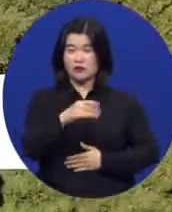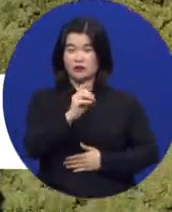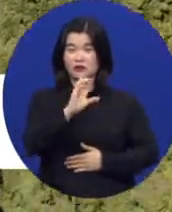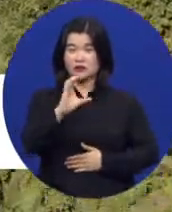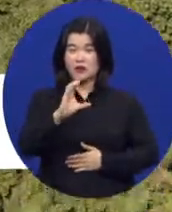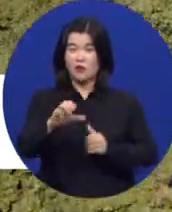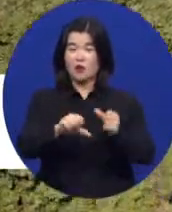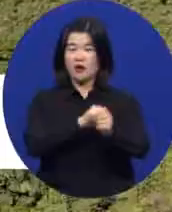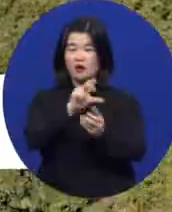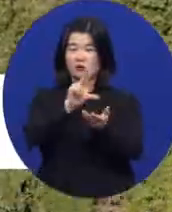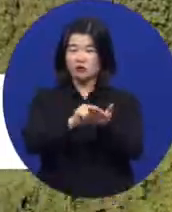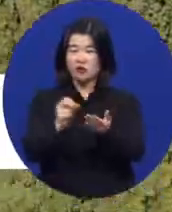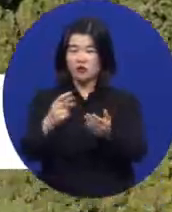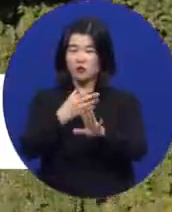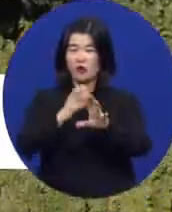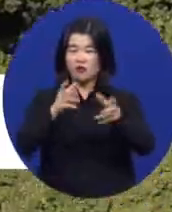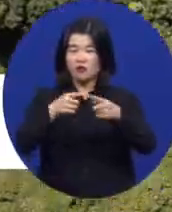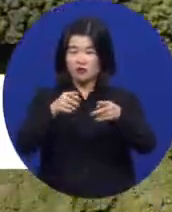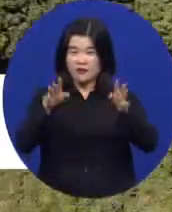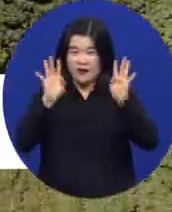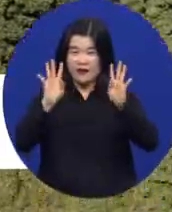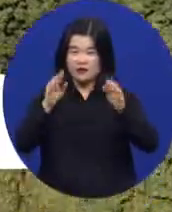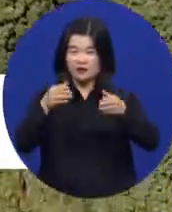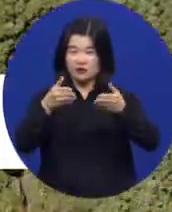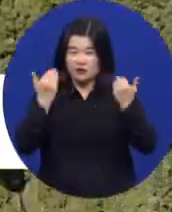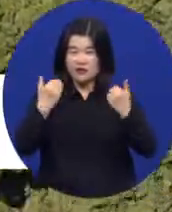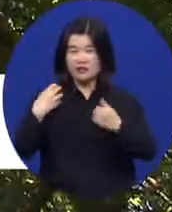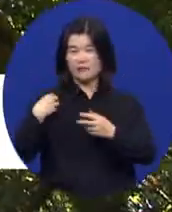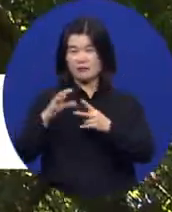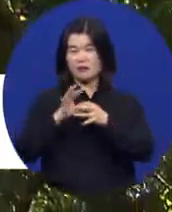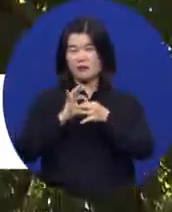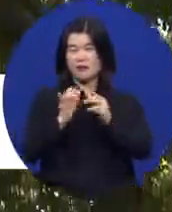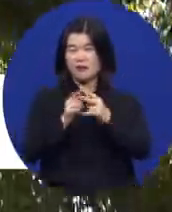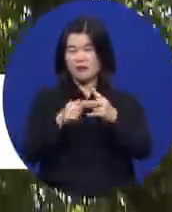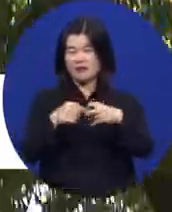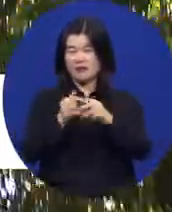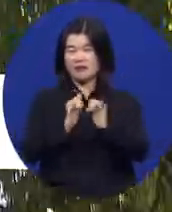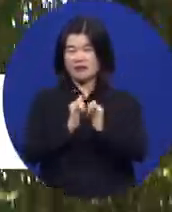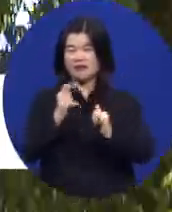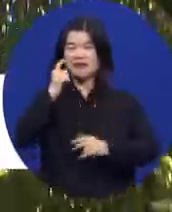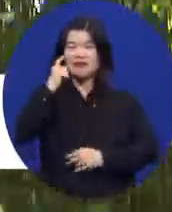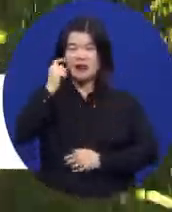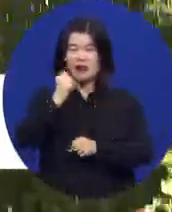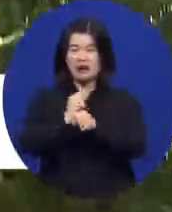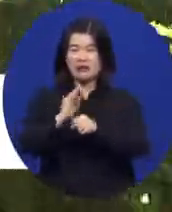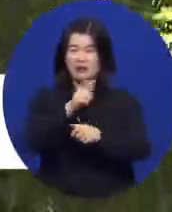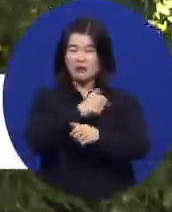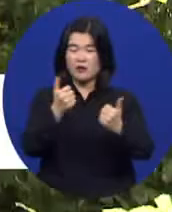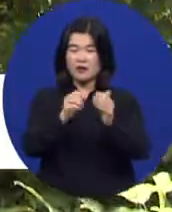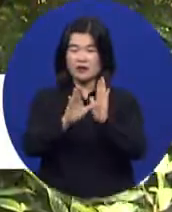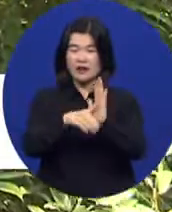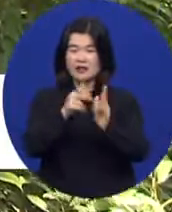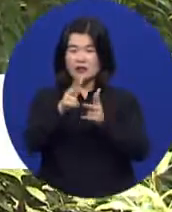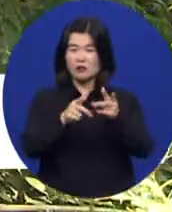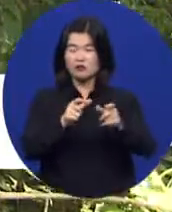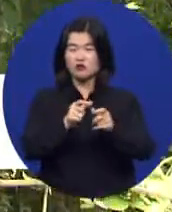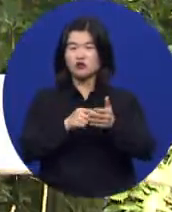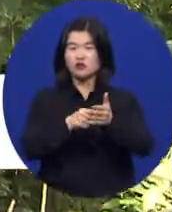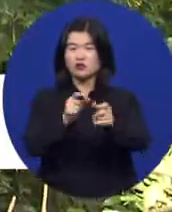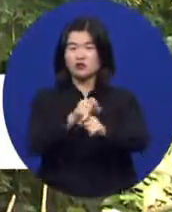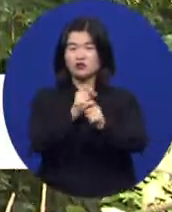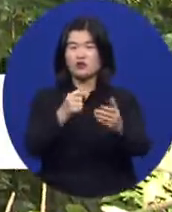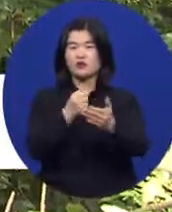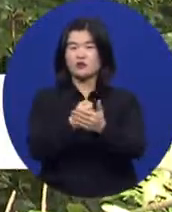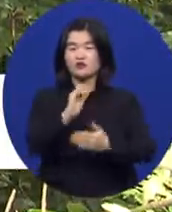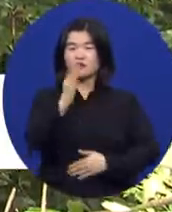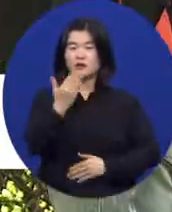환경문제와 외국대학 유치 지원 등 이에 관계자들의 부정적인 인식을 고려해 이사회에서 사업추진을 유보 하기로